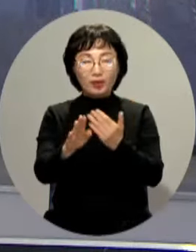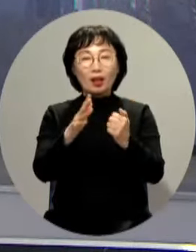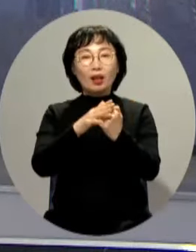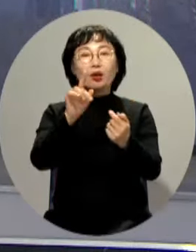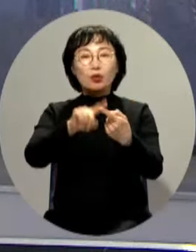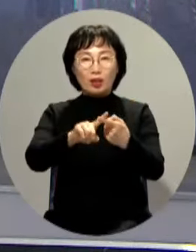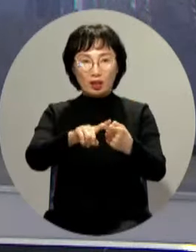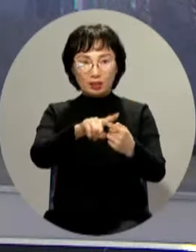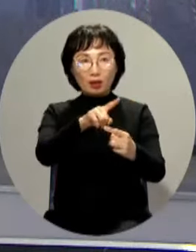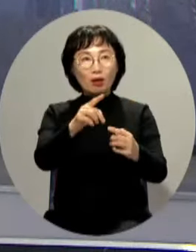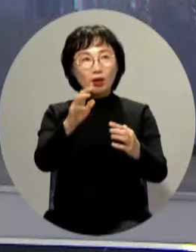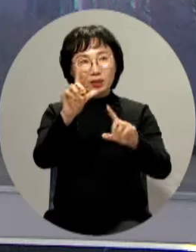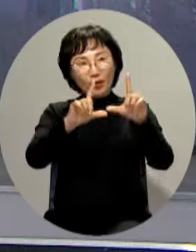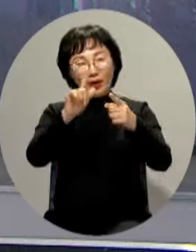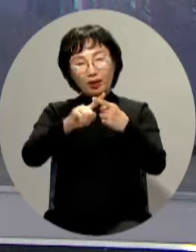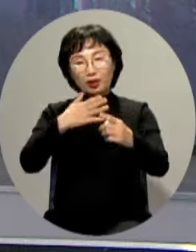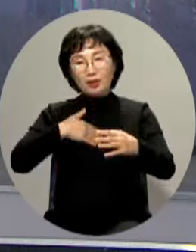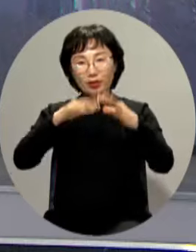기자가